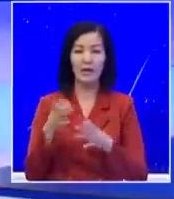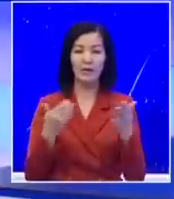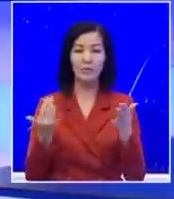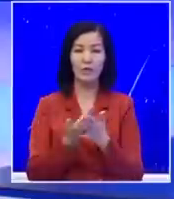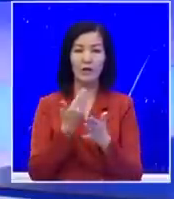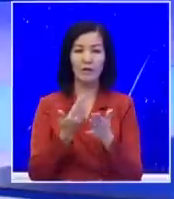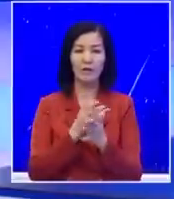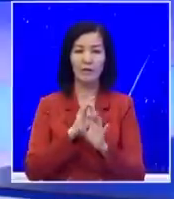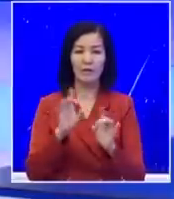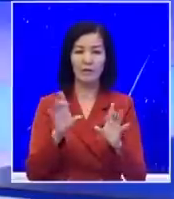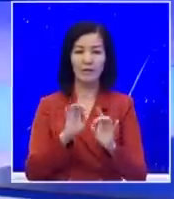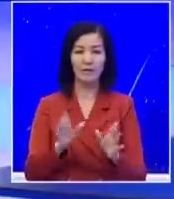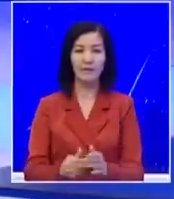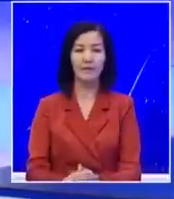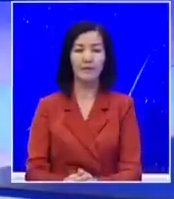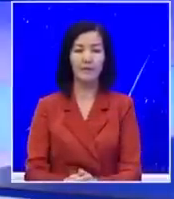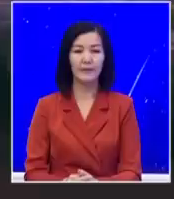Әлем жаңалықтары келесі топтамада.